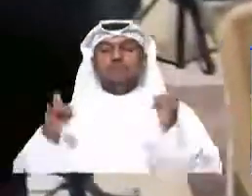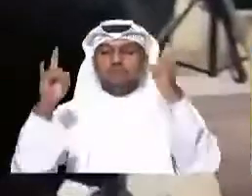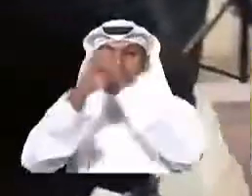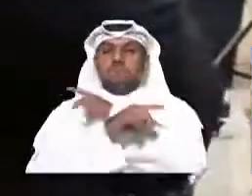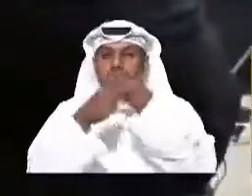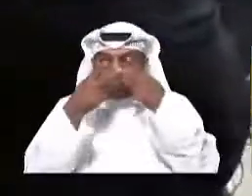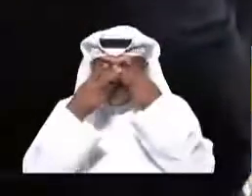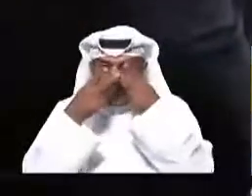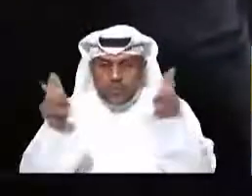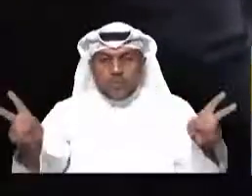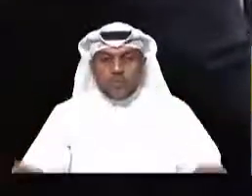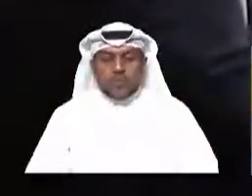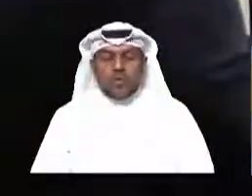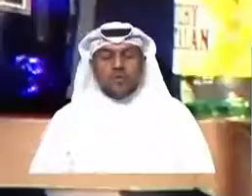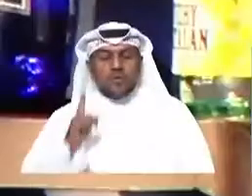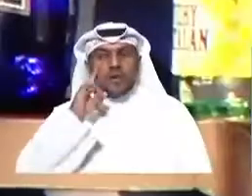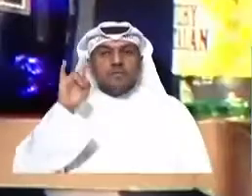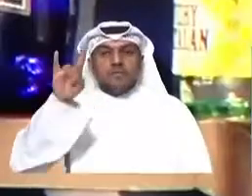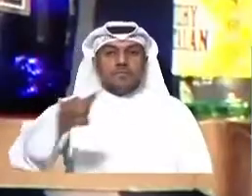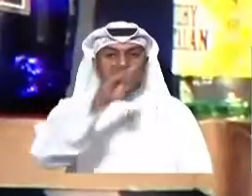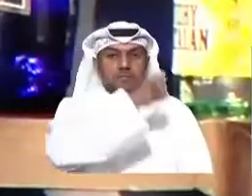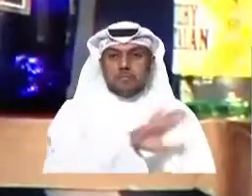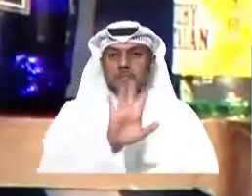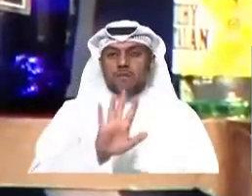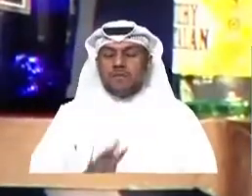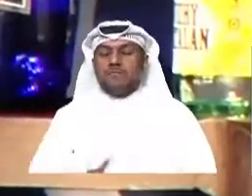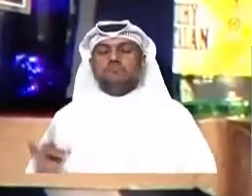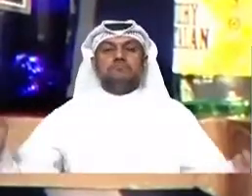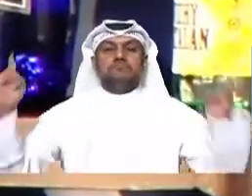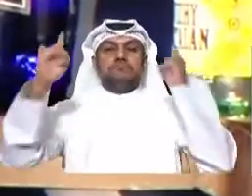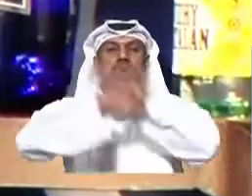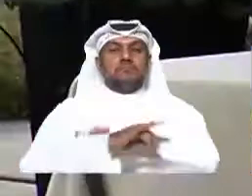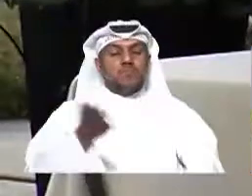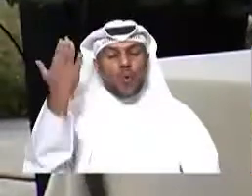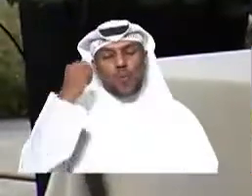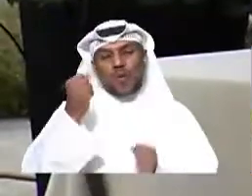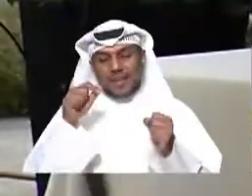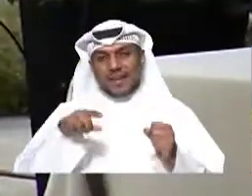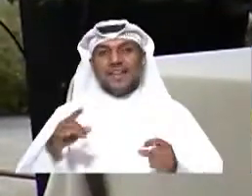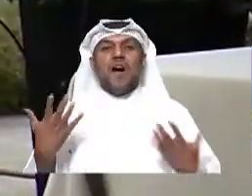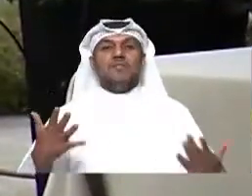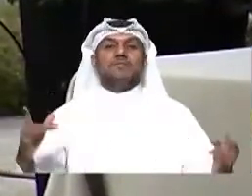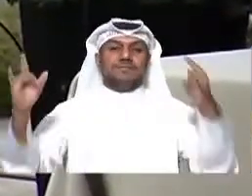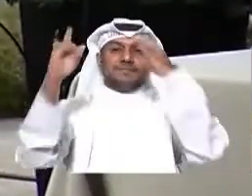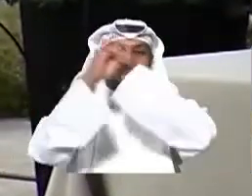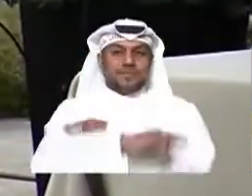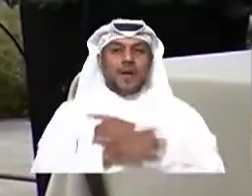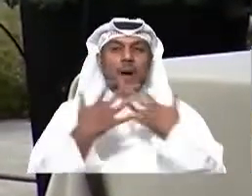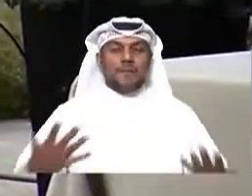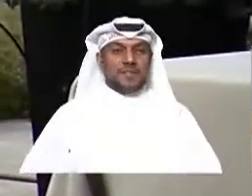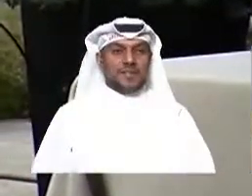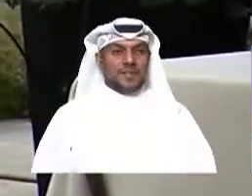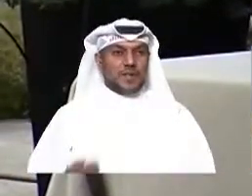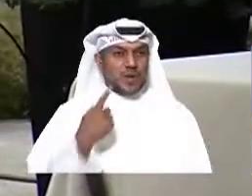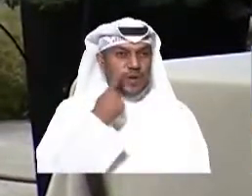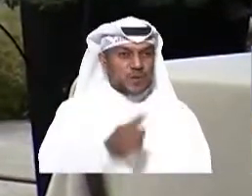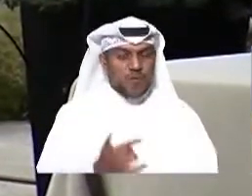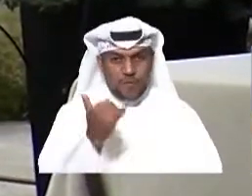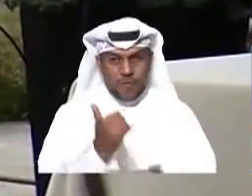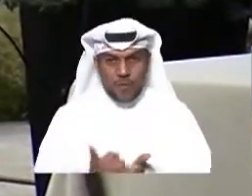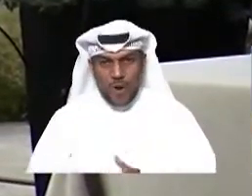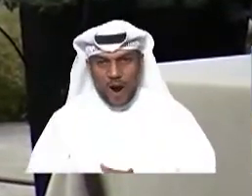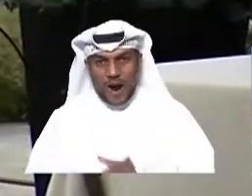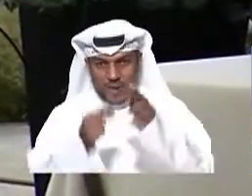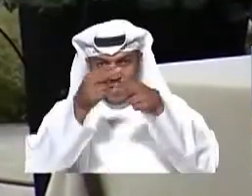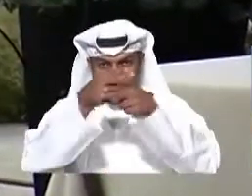المواطنين الكويتيين، إلى جانب تشجيع الرحلات لوجهات عالمية جديدة. وخلال المؤتمر أعلن الرئيس التنفيذي للخطوط